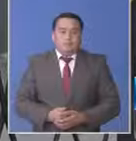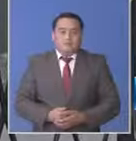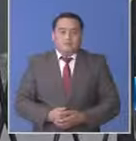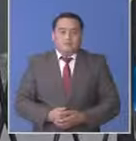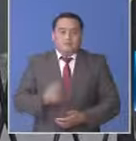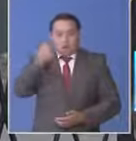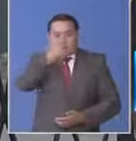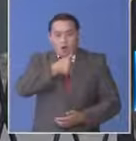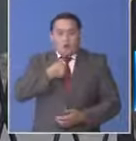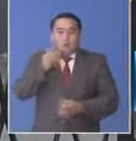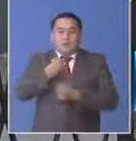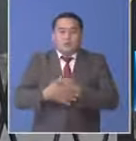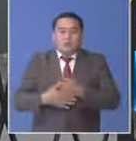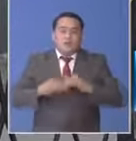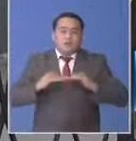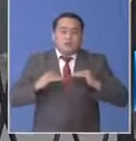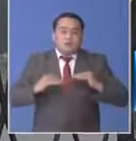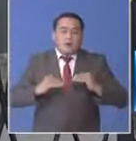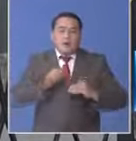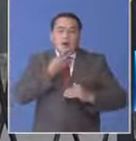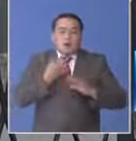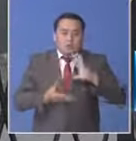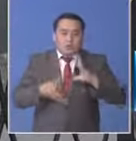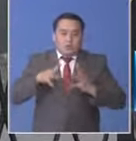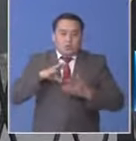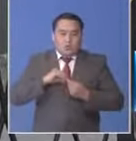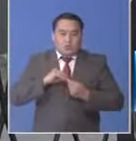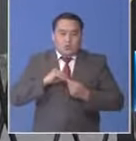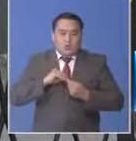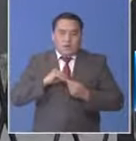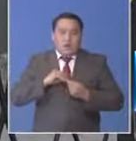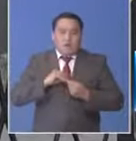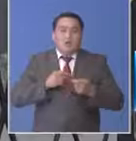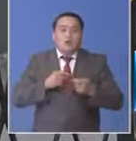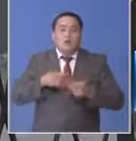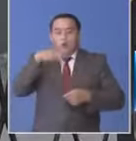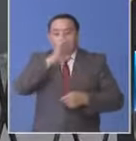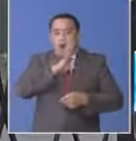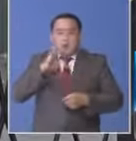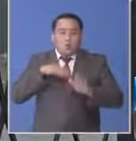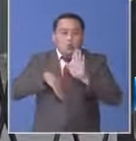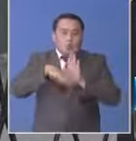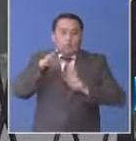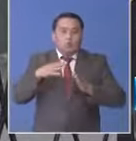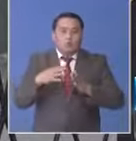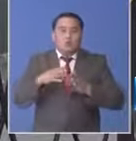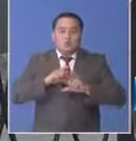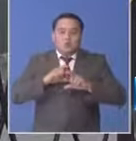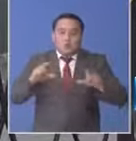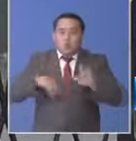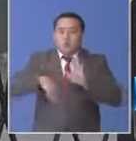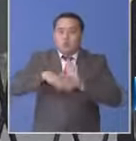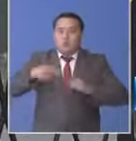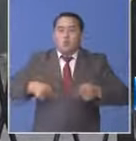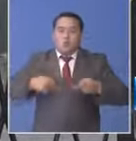За год работы центра ребята показали очень хорошие результаты. Кроме того, по словам родителей, у детей улучшилась успеваемость в школе.